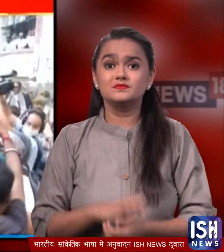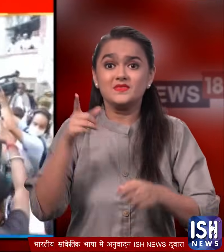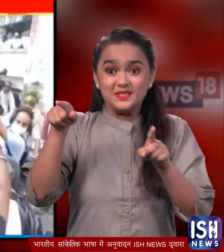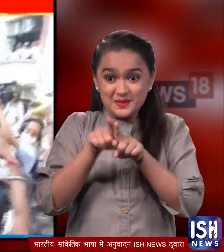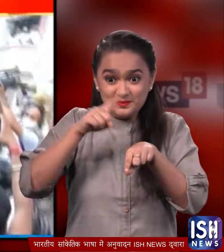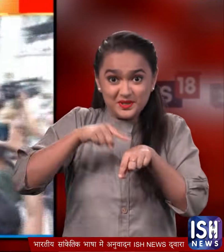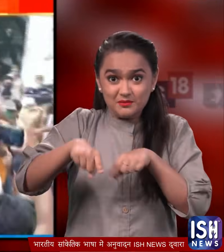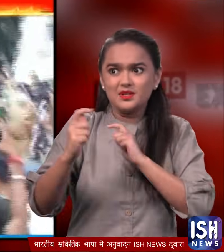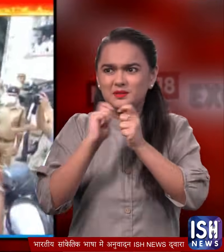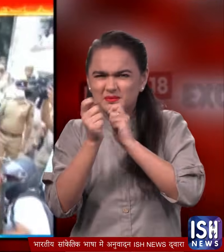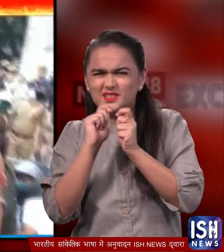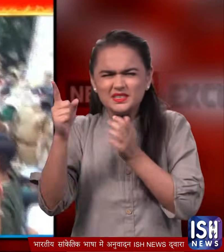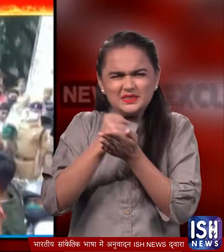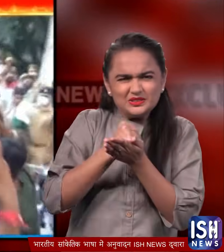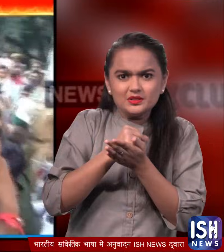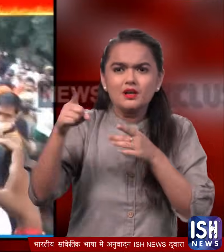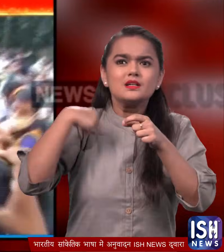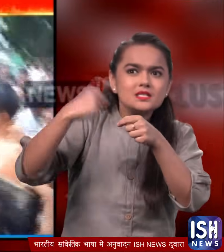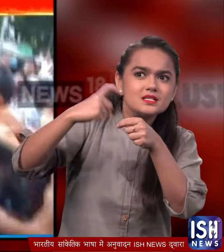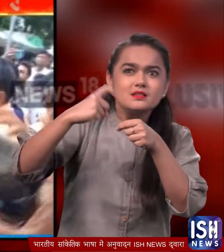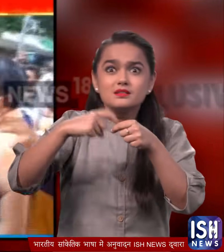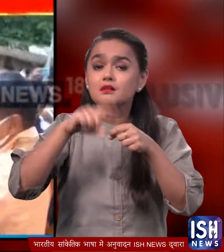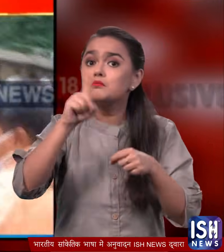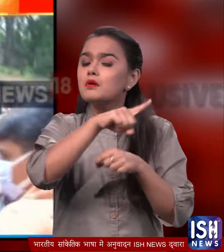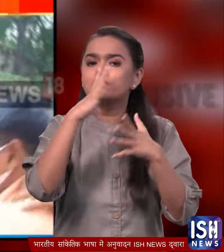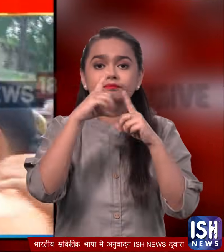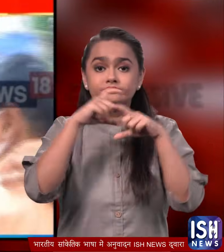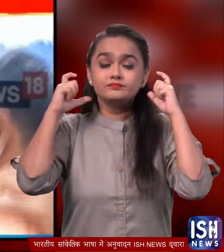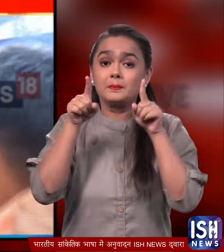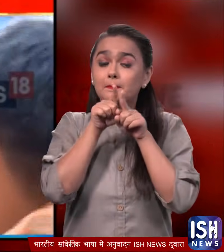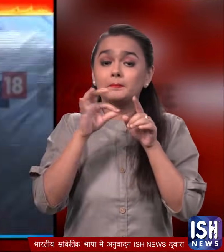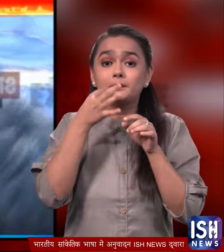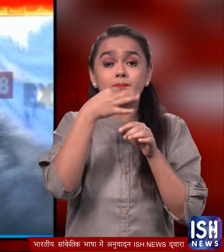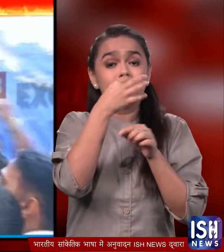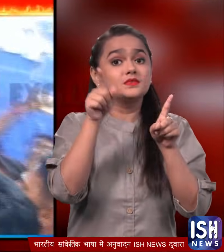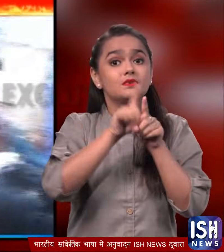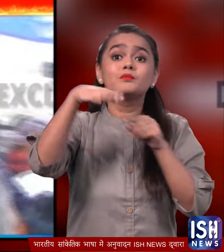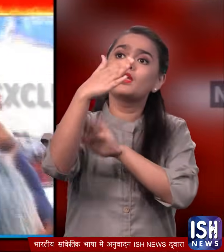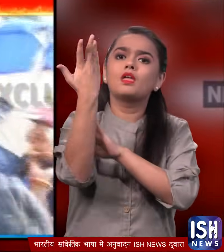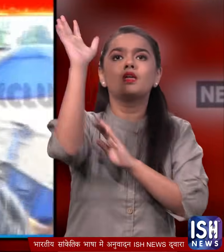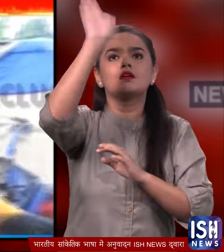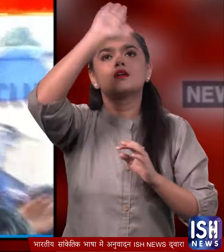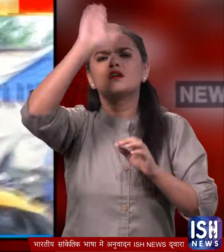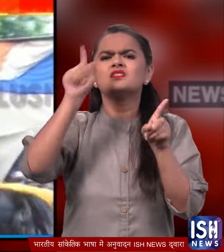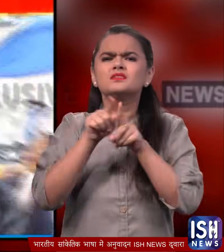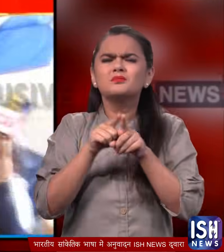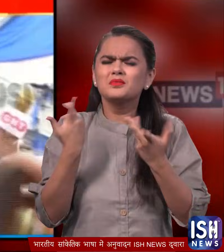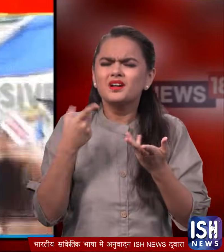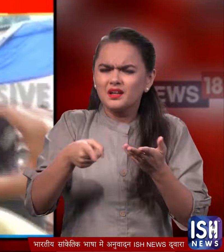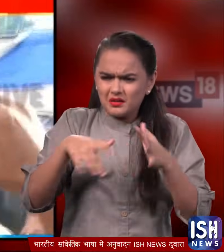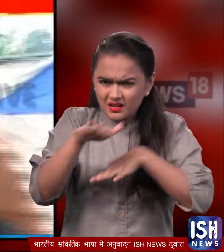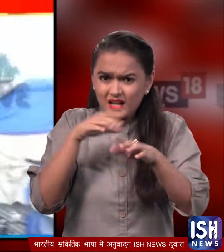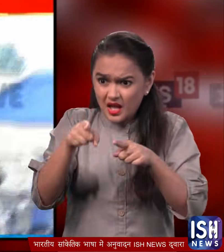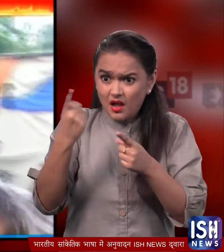इस दौरान मीडिया ने कोशिश की आनंद गिरी कुछ बोलें, लेकिन उनके होठ सिले रहे और हाथ हवा में हिलता रहा, मानो वो ये जता रहे हों कि इस मामले